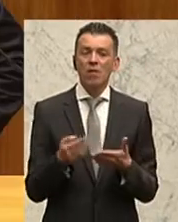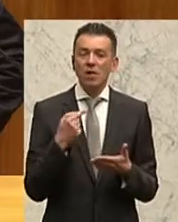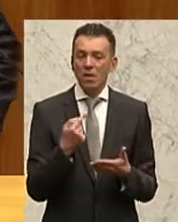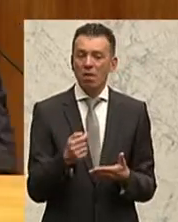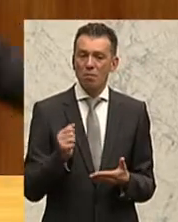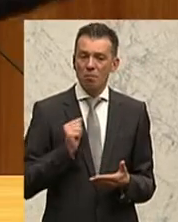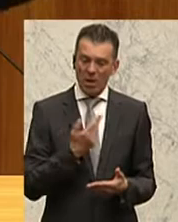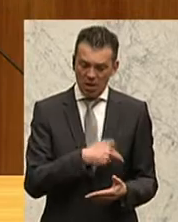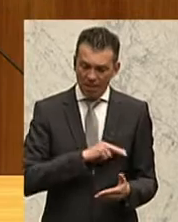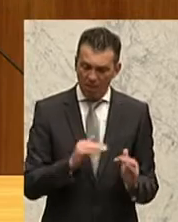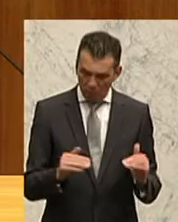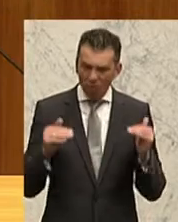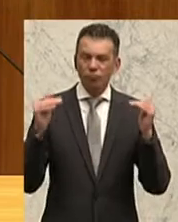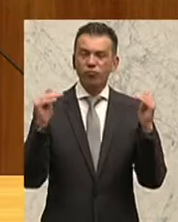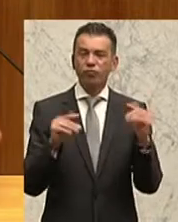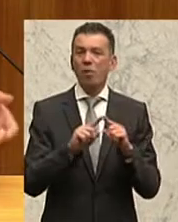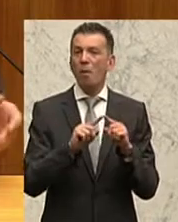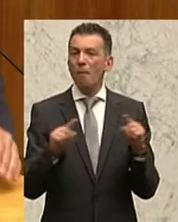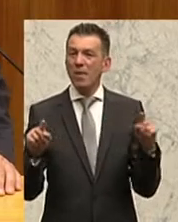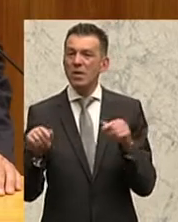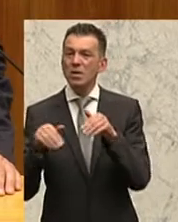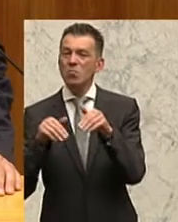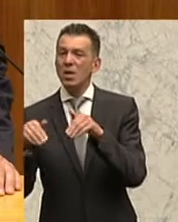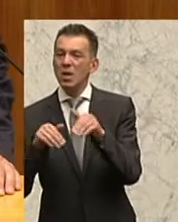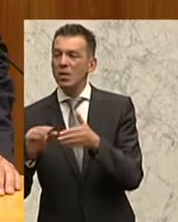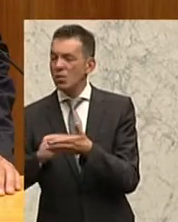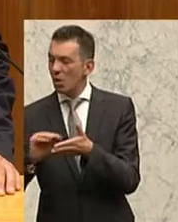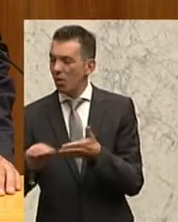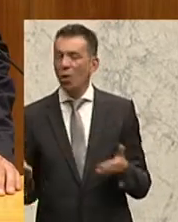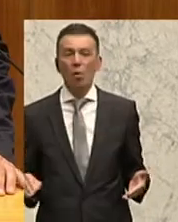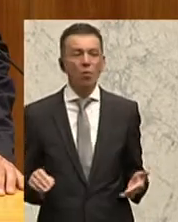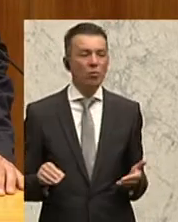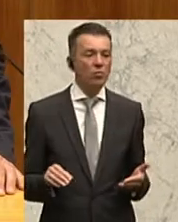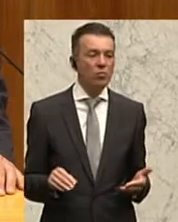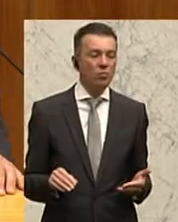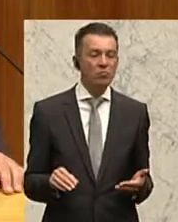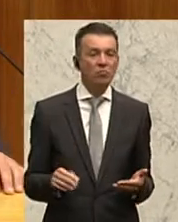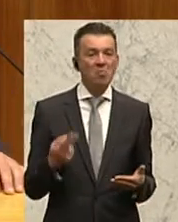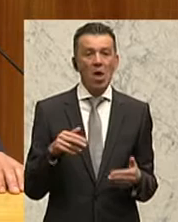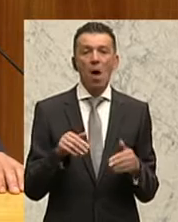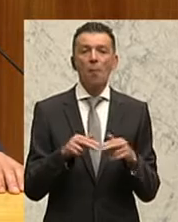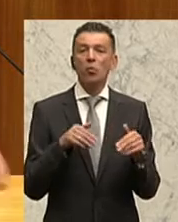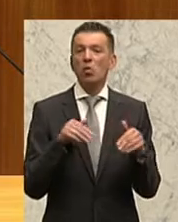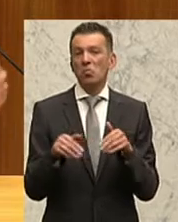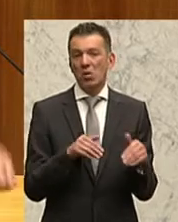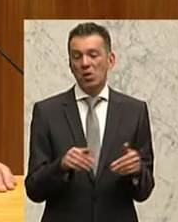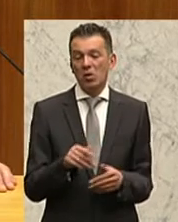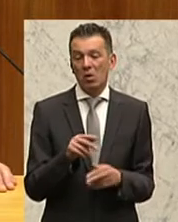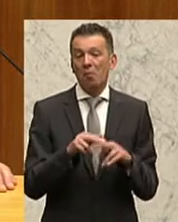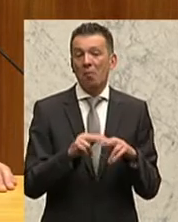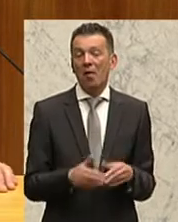bis hinein nahezu ins Kabinett. Und da bleibt eigentlich dann übrig, Herr Bundesminister, dass Sie als